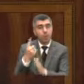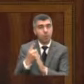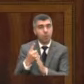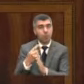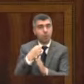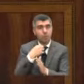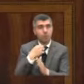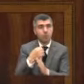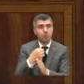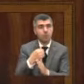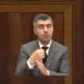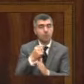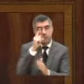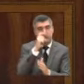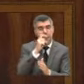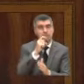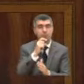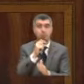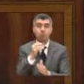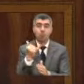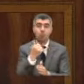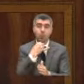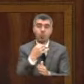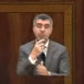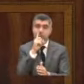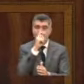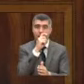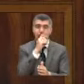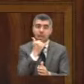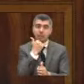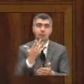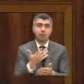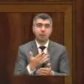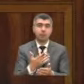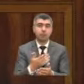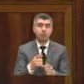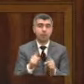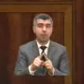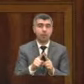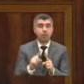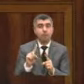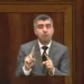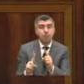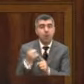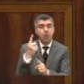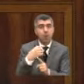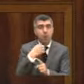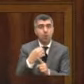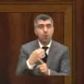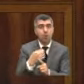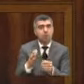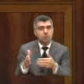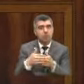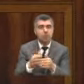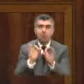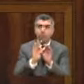بلا شك وصلنا لشي مصيبه الله يحفظ. لان الاتجاه اللي كنت انا غادي فيه كنقول ما نقتلوش